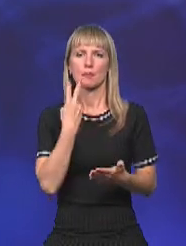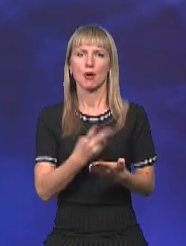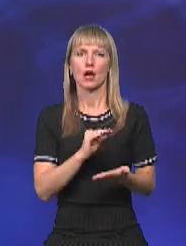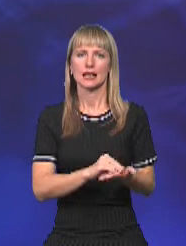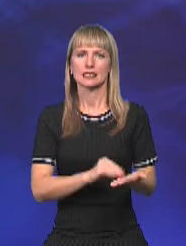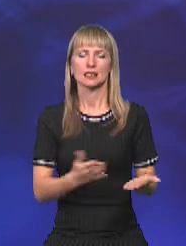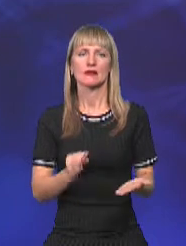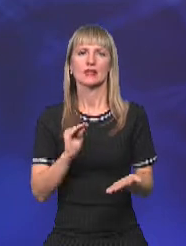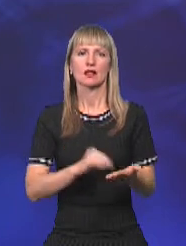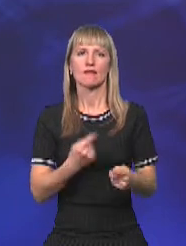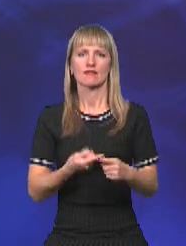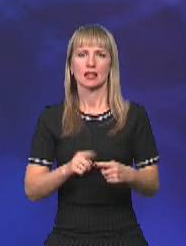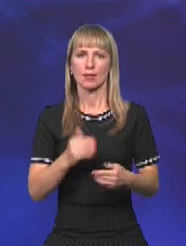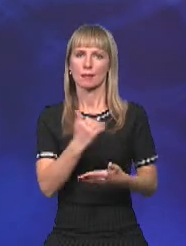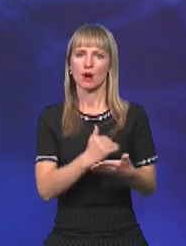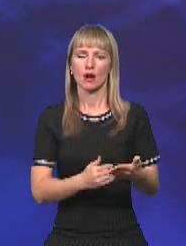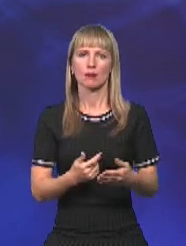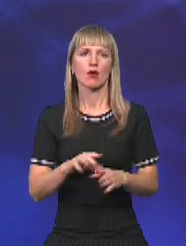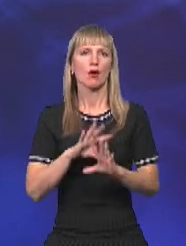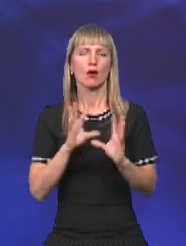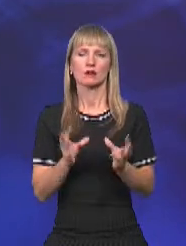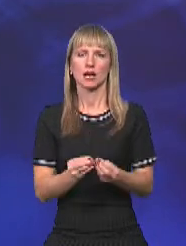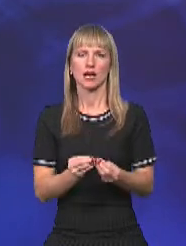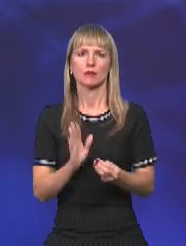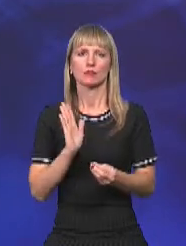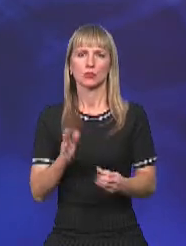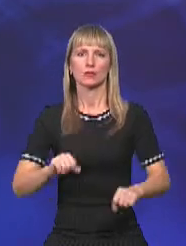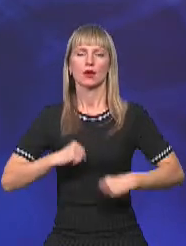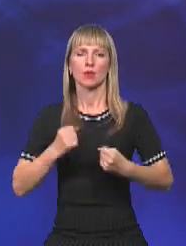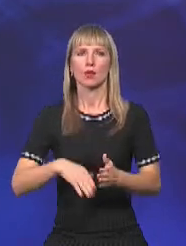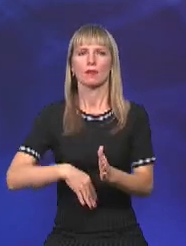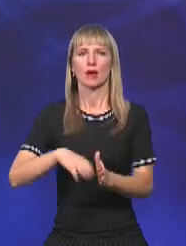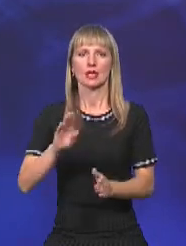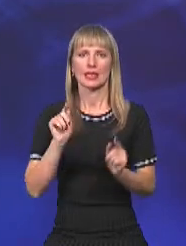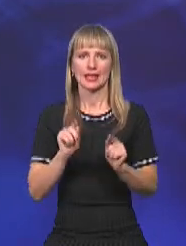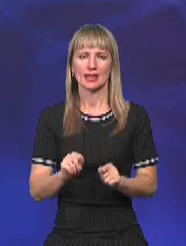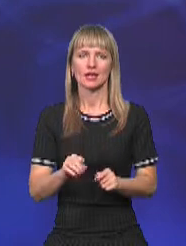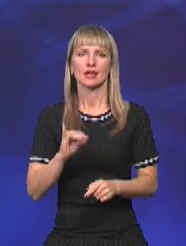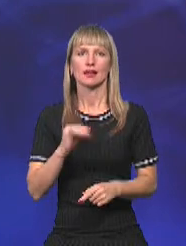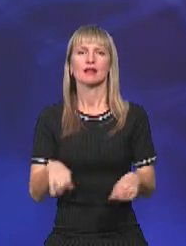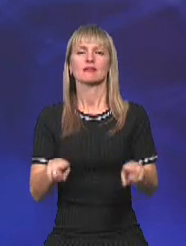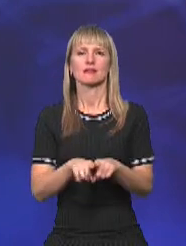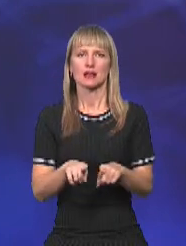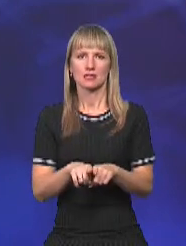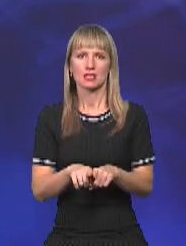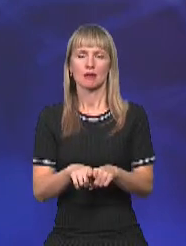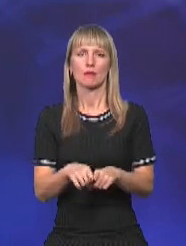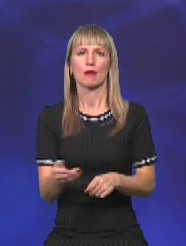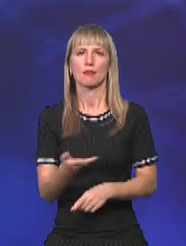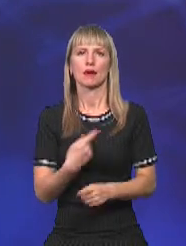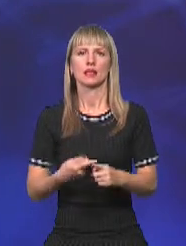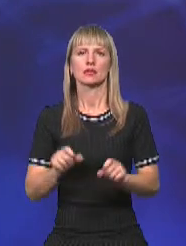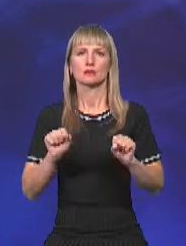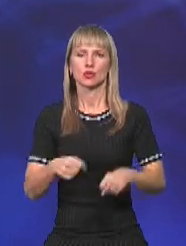які встановлені в цій програмі, тобто вони дуже загальні, ми будемо намагатися вдосконалити її. От, і так само ми це